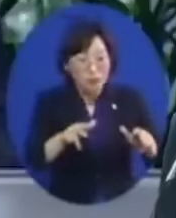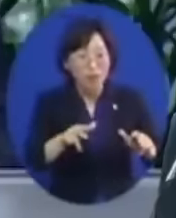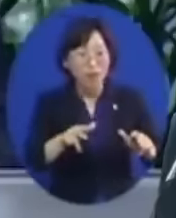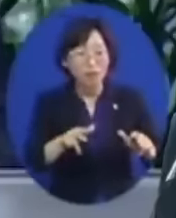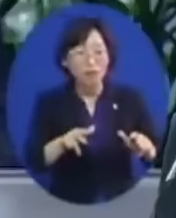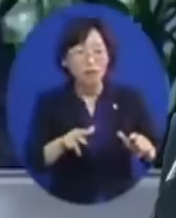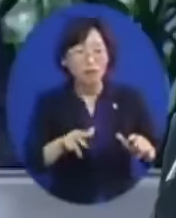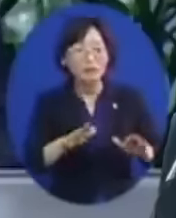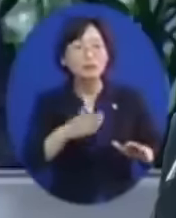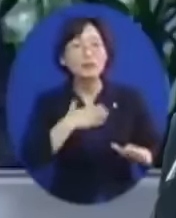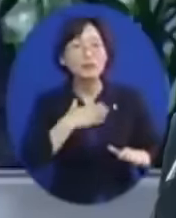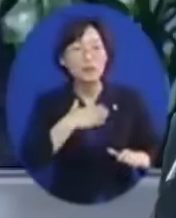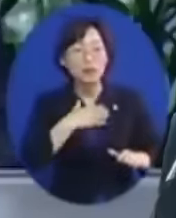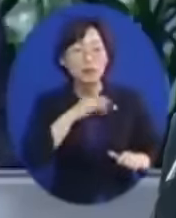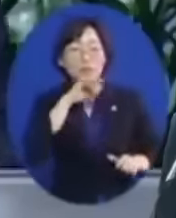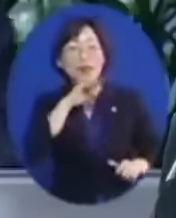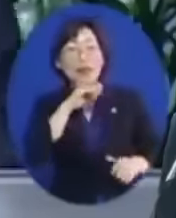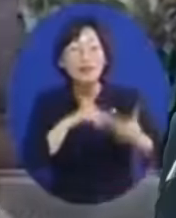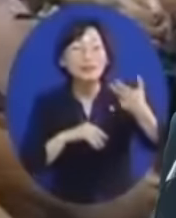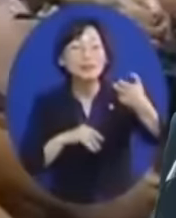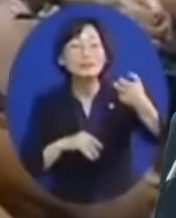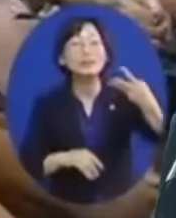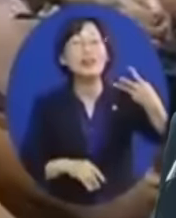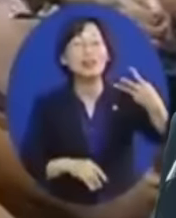내 나이 겨우 73살입니다.